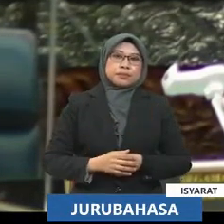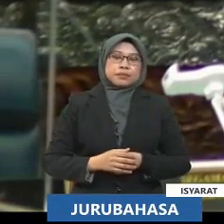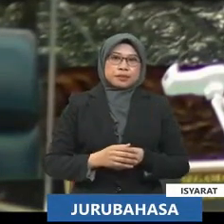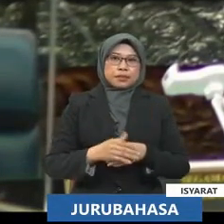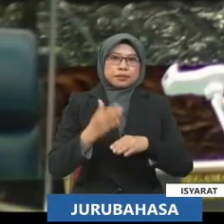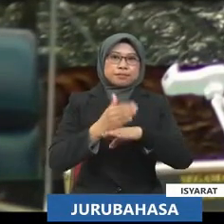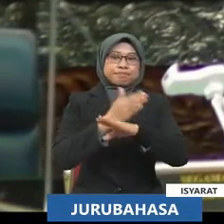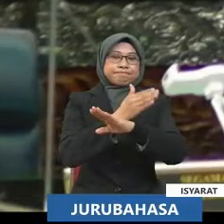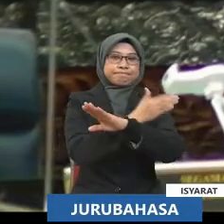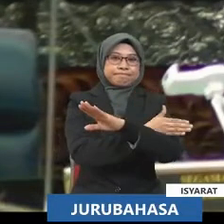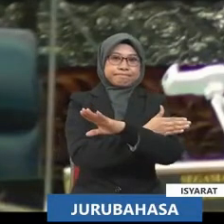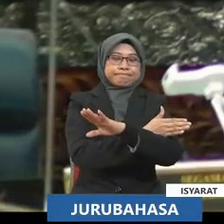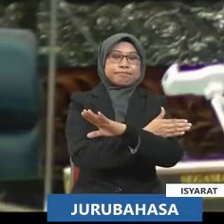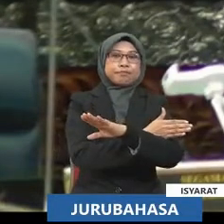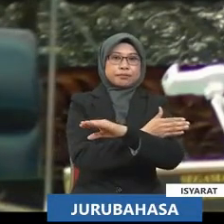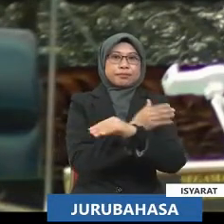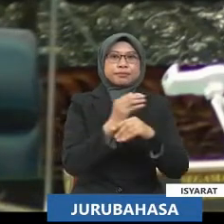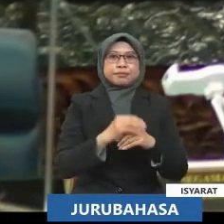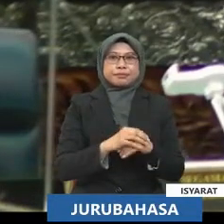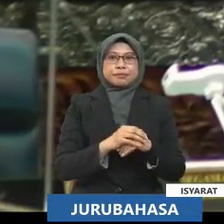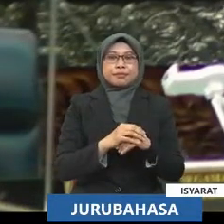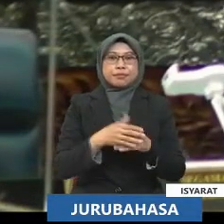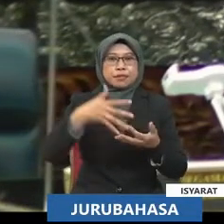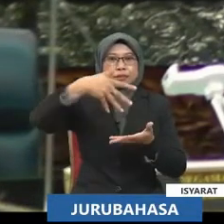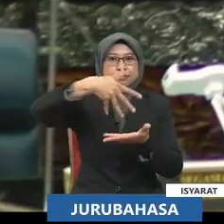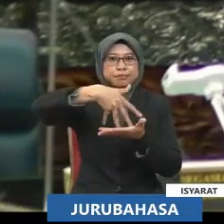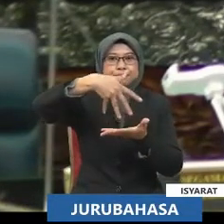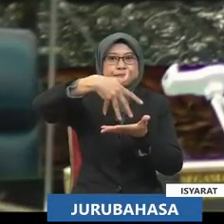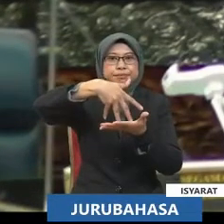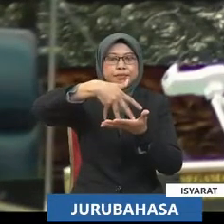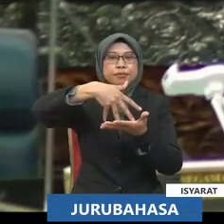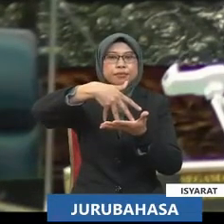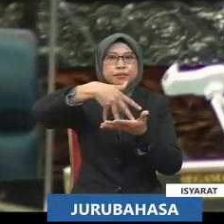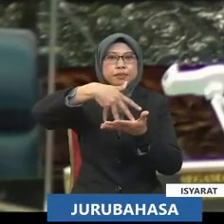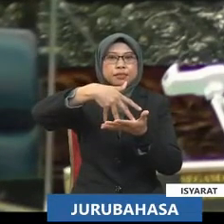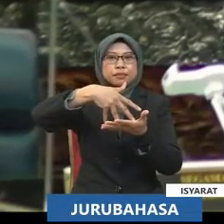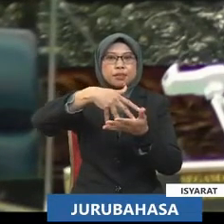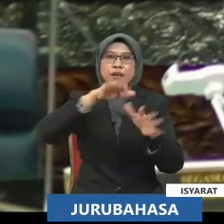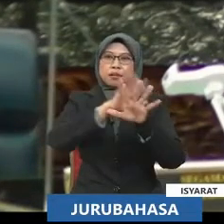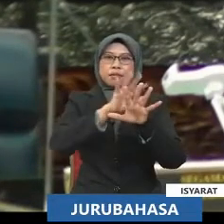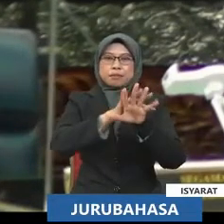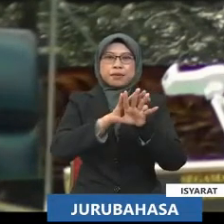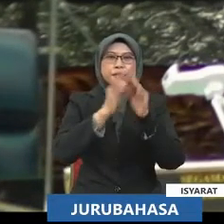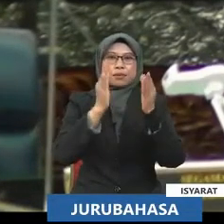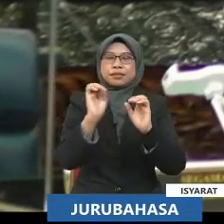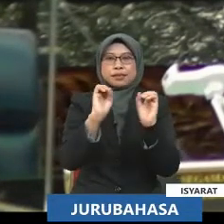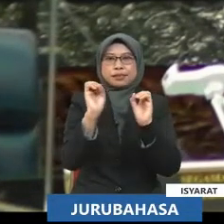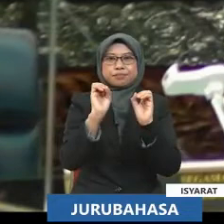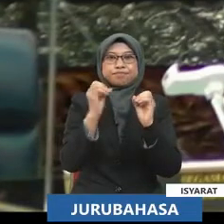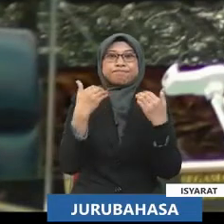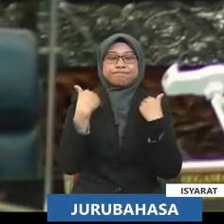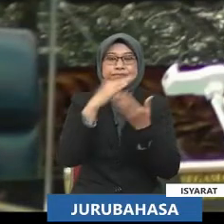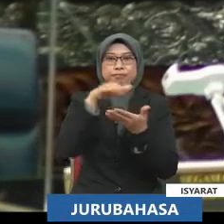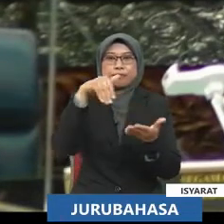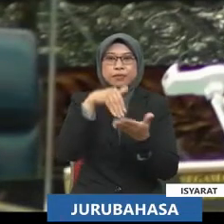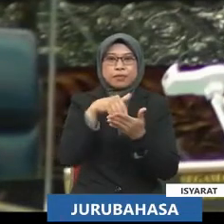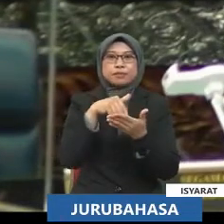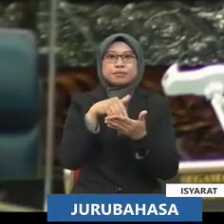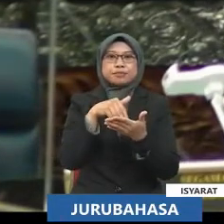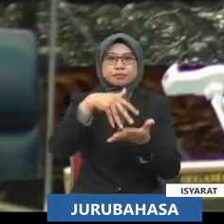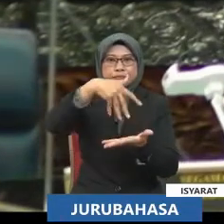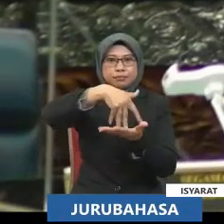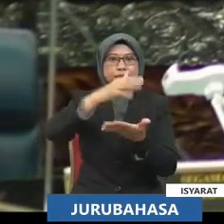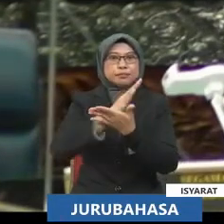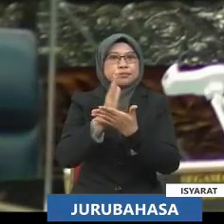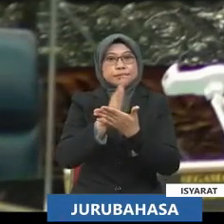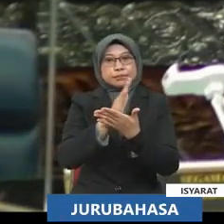akan diperbaiki lagi supaya penjara-penjara kita tidak terlalu sesak dan ada juga pusat-pusat penjara sementara